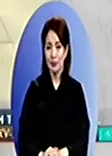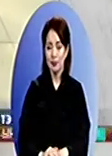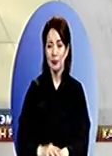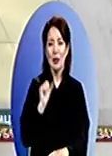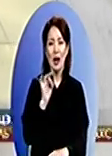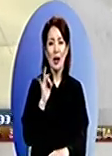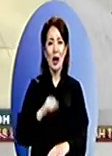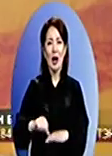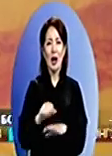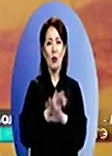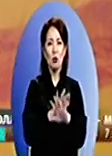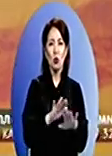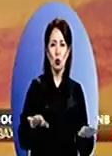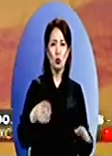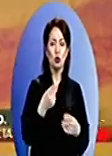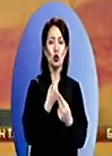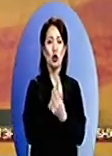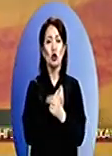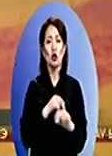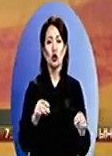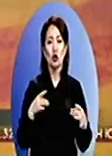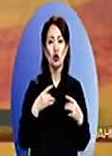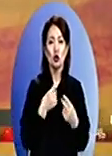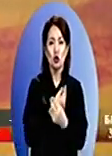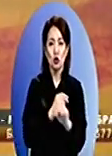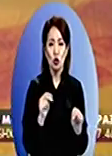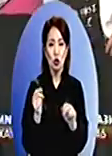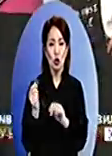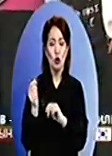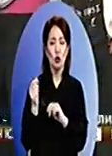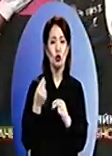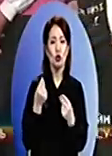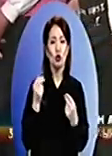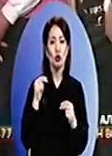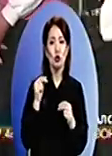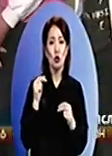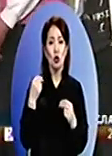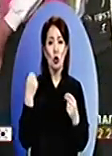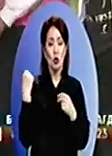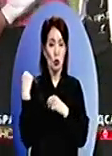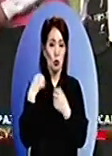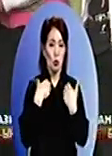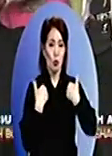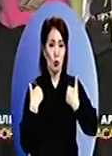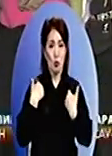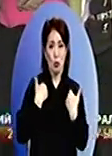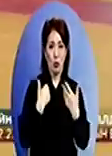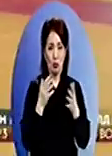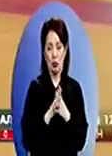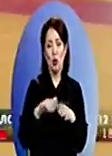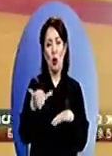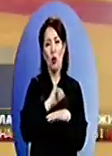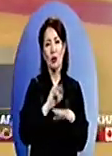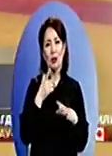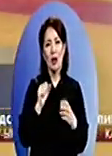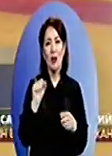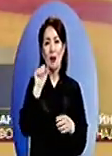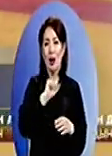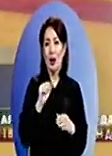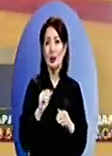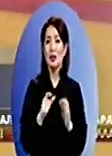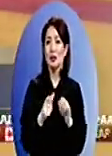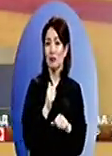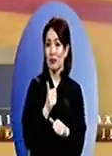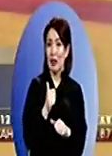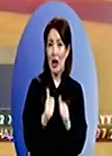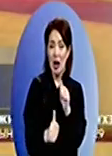Архангай аймгийн хүүхэд багчууд чөлөөт бүхийн төрлөөр хичээллэж улсын аварга шалгаруулах тэмцээн Азийн аваргаас медаль хүрсэн. Амжилтын цаашид